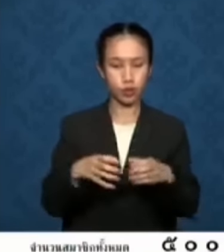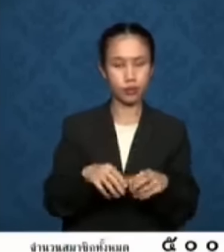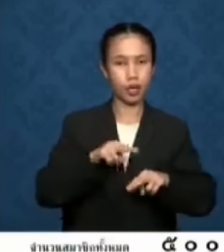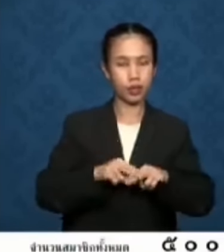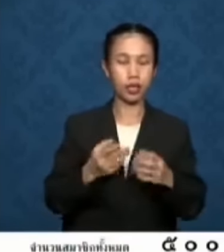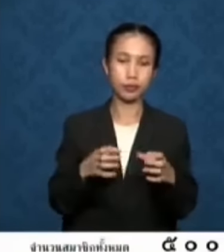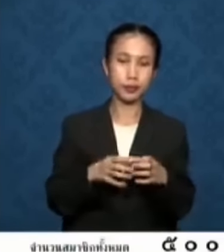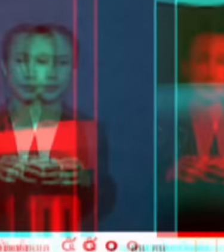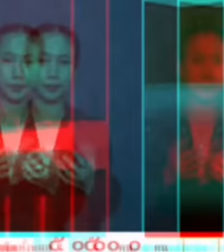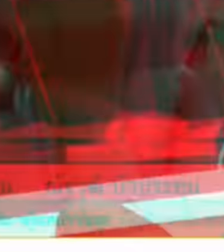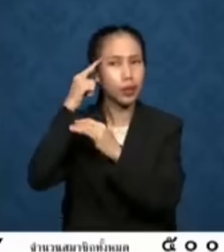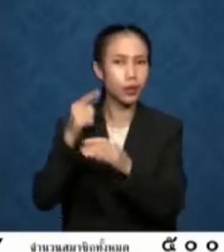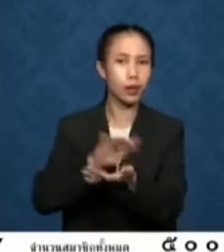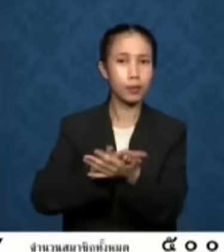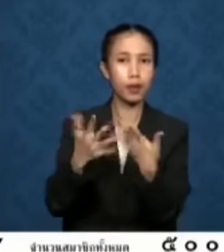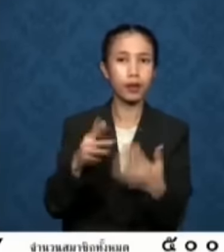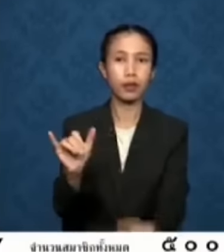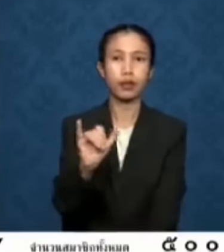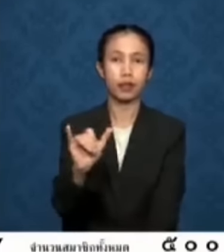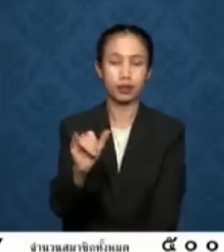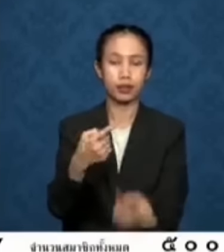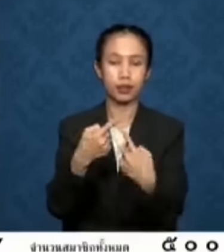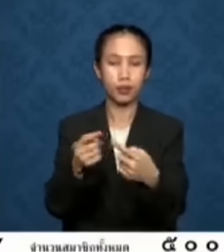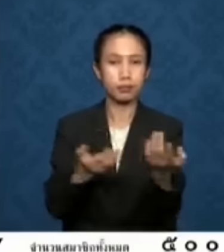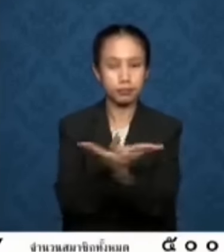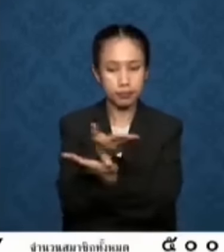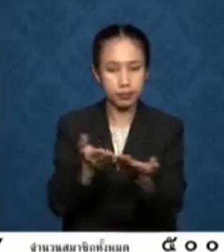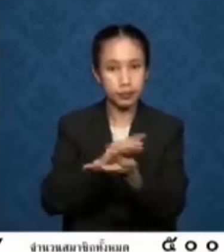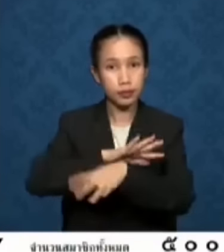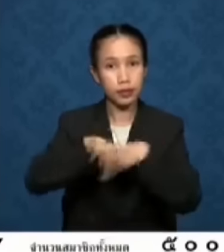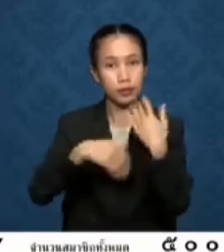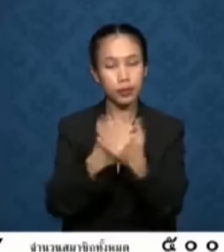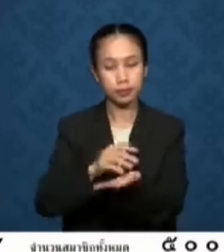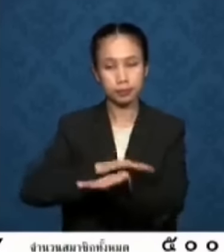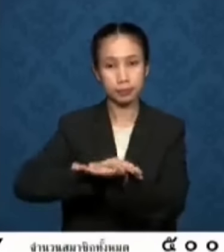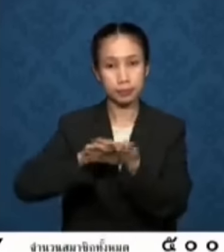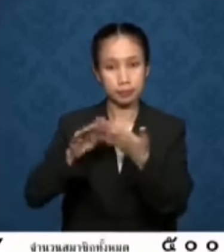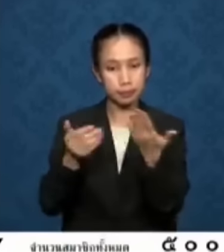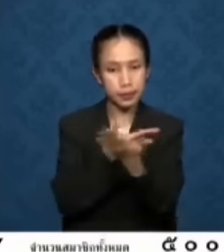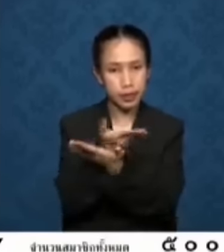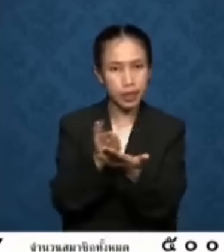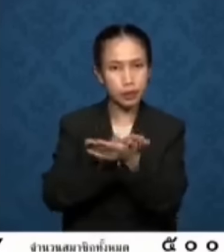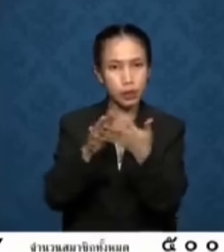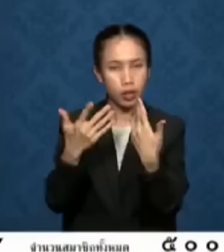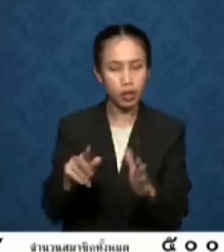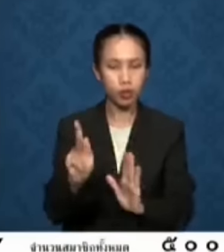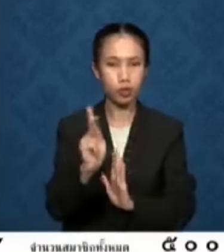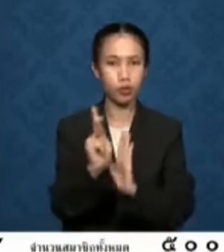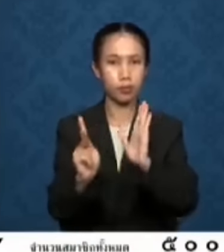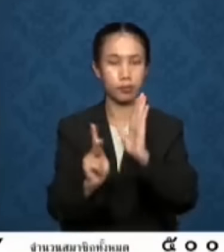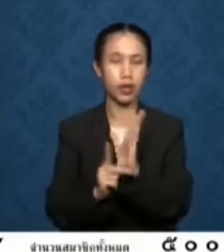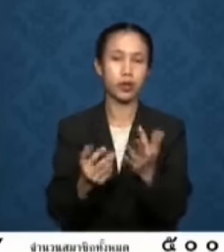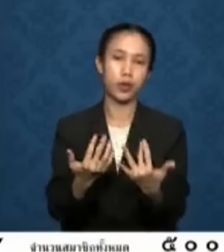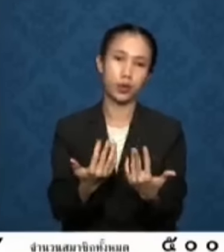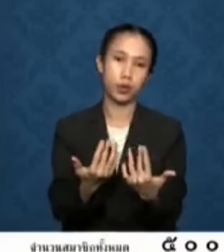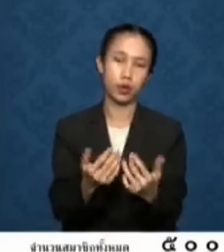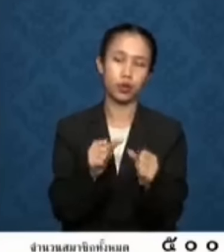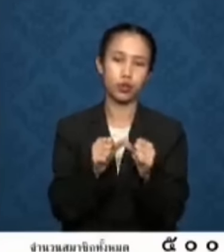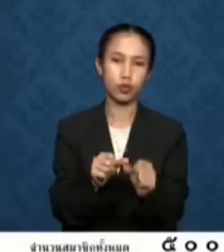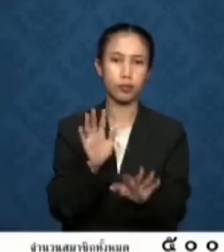ตัวเอง แต่ก็ตามครับเมื่อพิจารณาทั้งหมดแล้วเนี่ยพบว่ามีร่างกฎหมายที่รอการพิจารณ